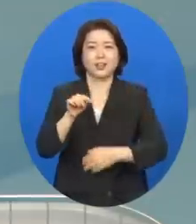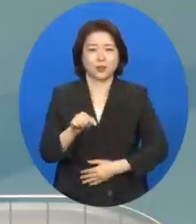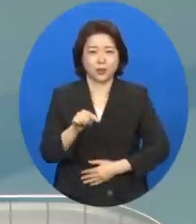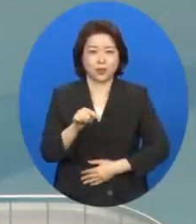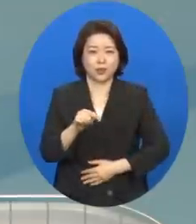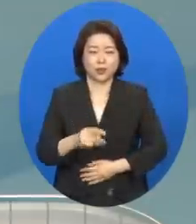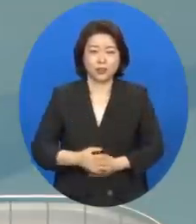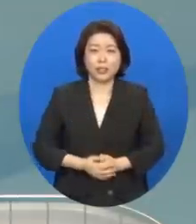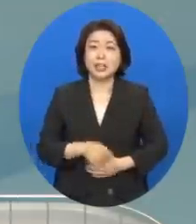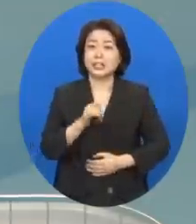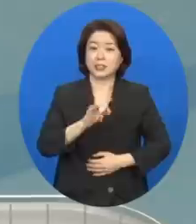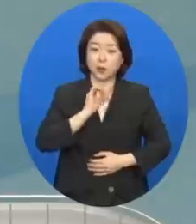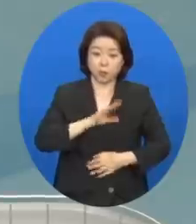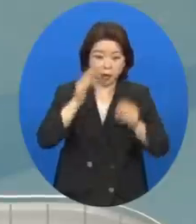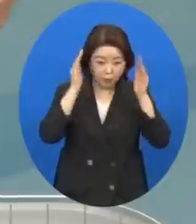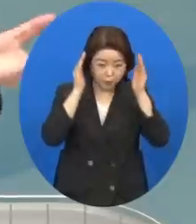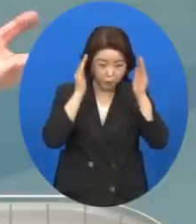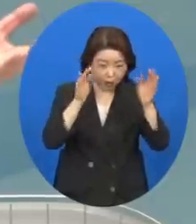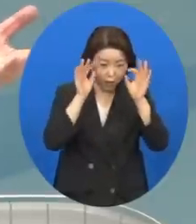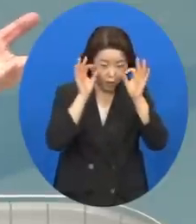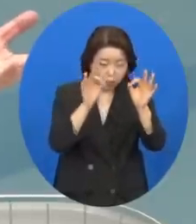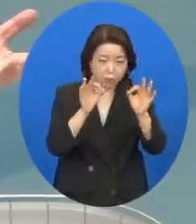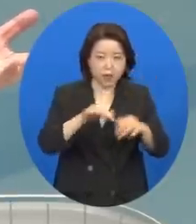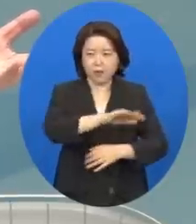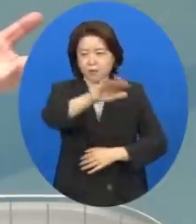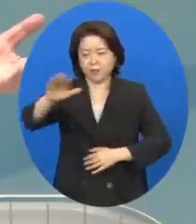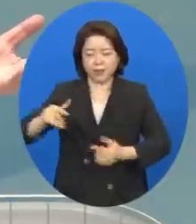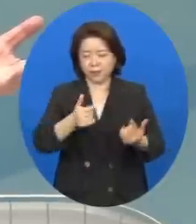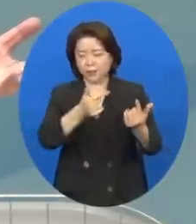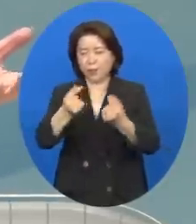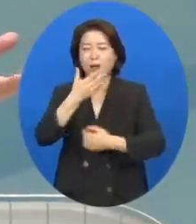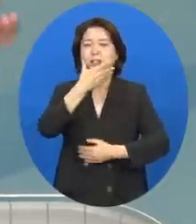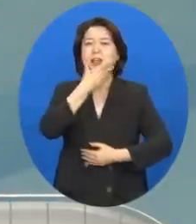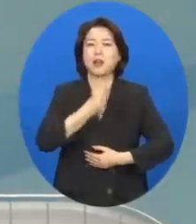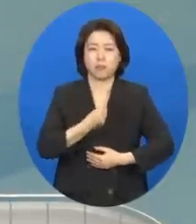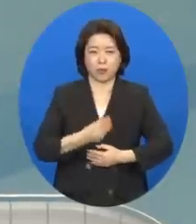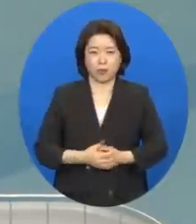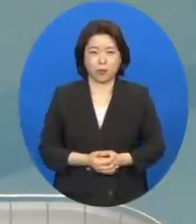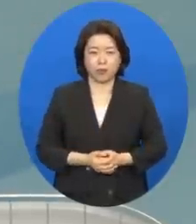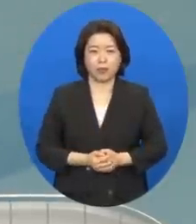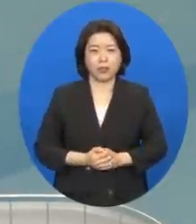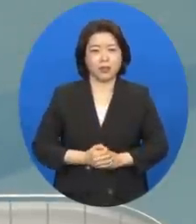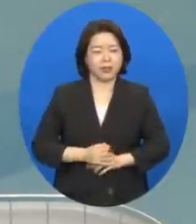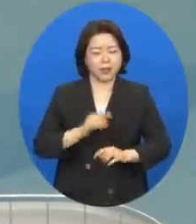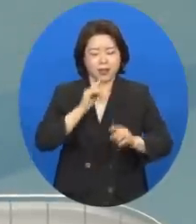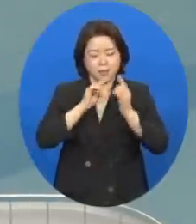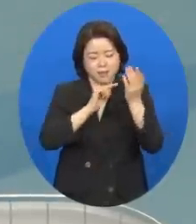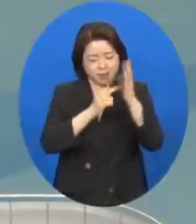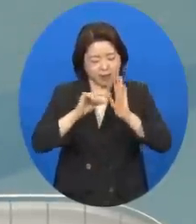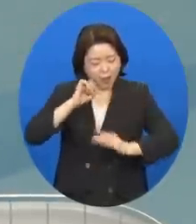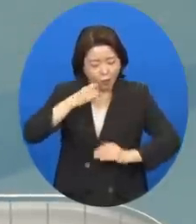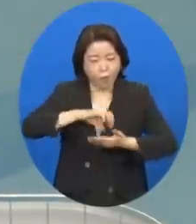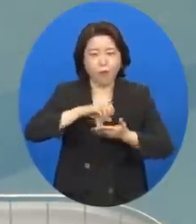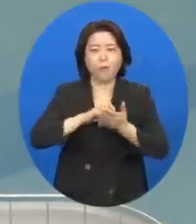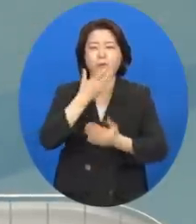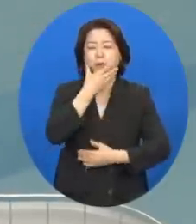사는 것으로만 보면 우리는 다 행복한 사람입니다. 말할 수 없이 정말 행복한 사람입니다.